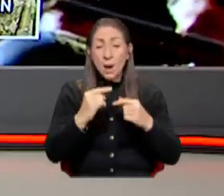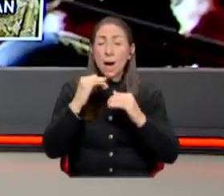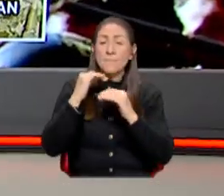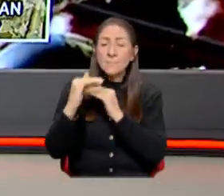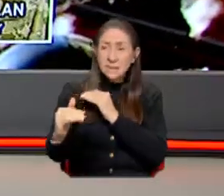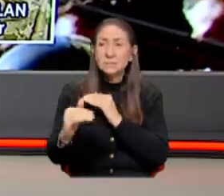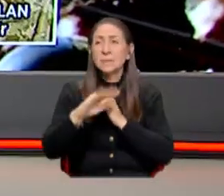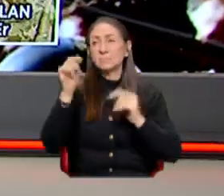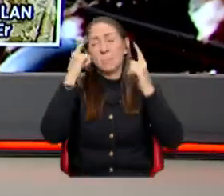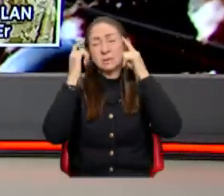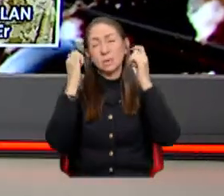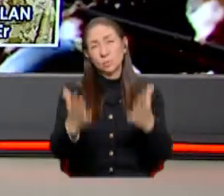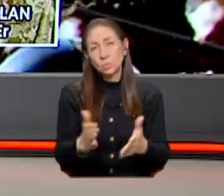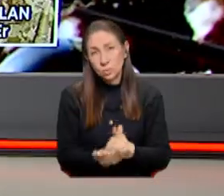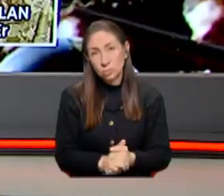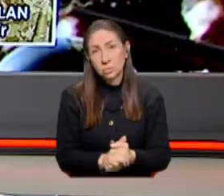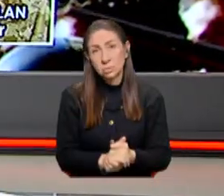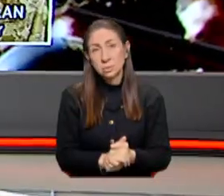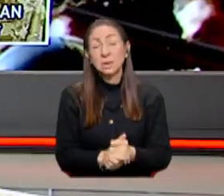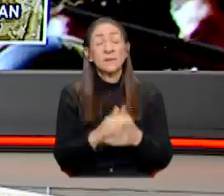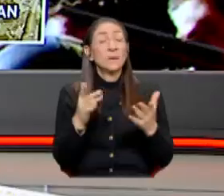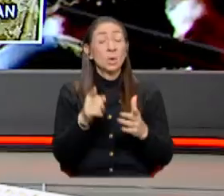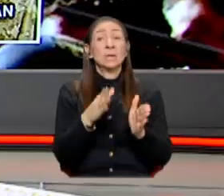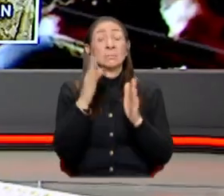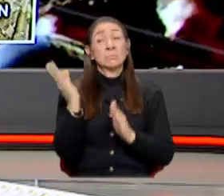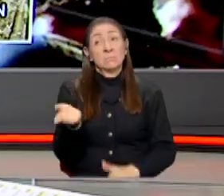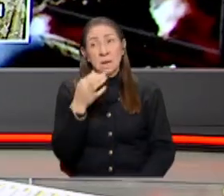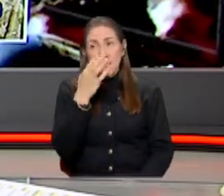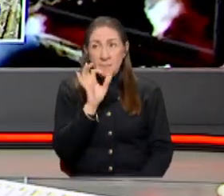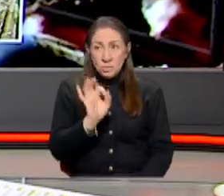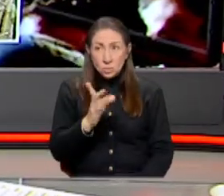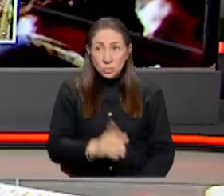de başsağlığı diliyorum. Ve böylece diğer haberimize geçiyoruz.